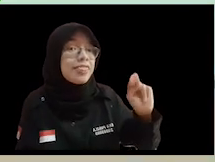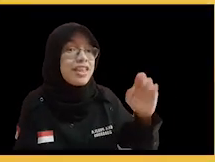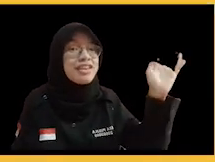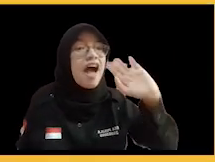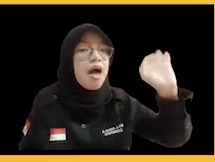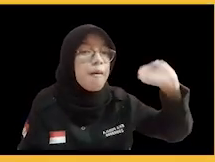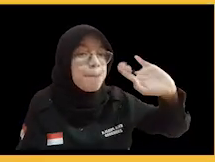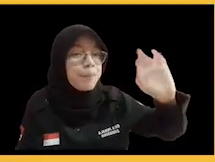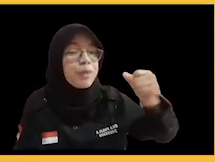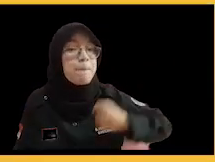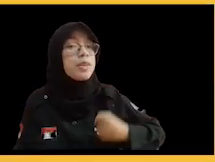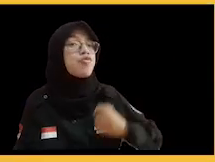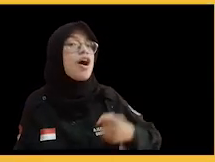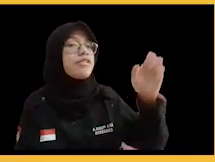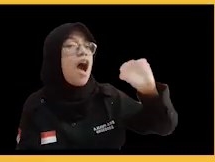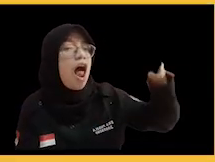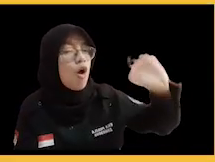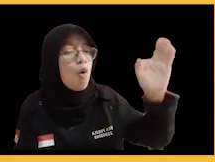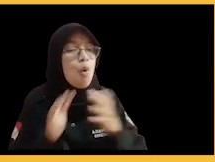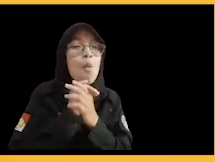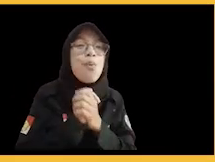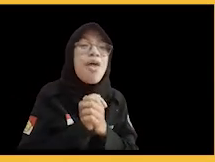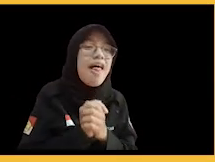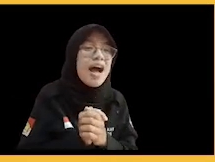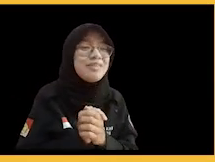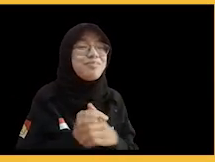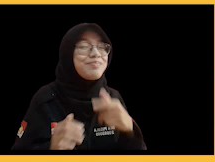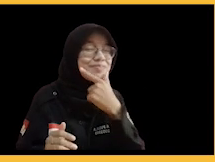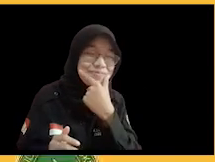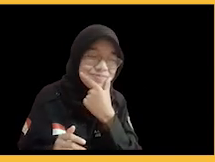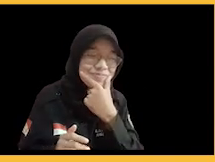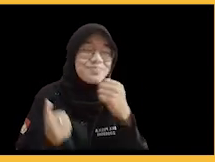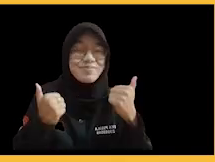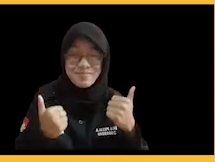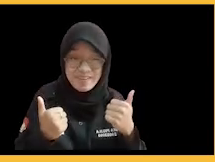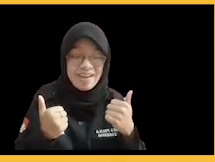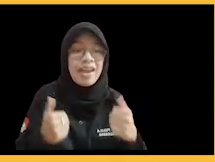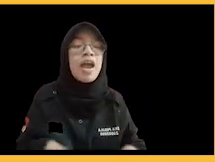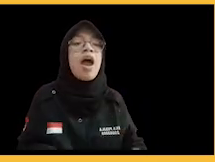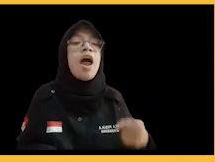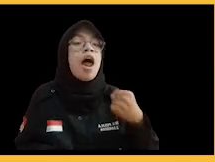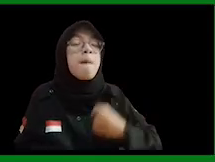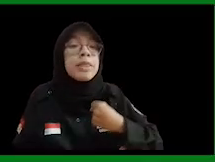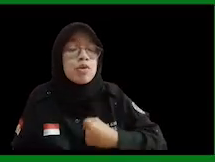Petugas kami akan menyapa dengan 5S, senyum, sapa, salam, sopan, dan santun.